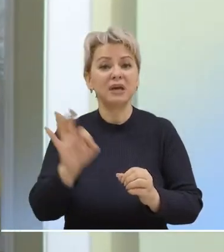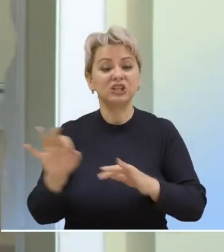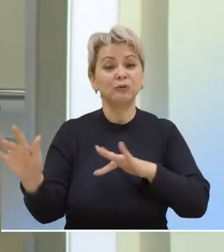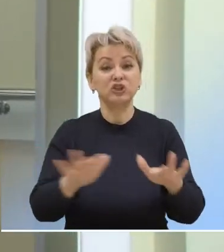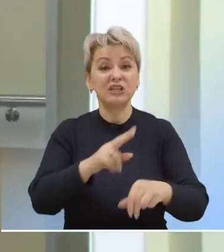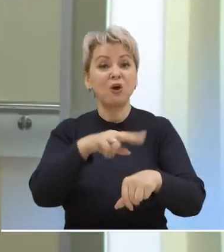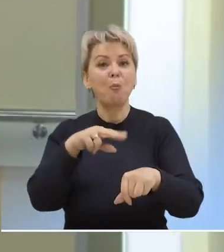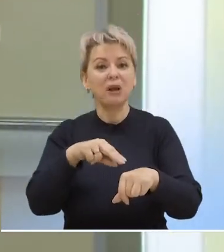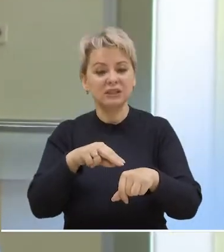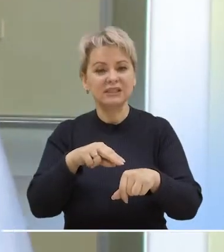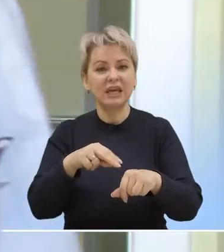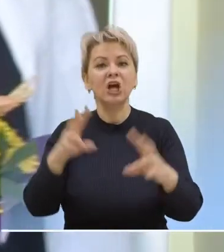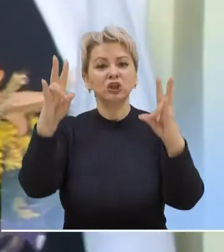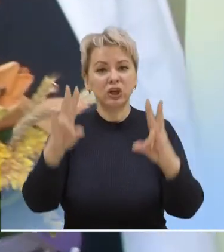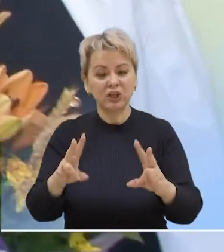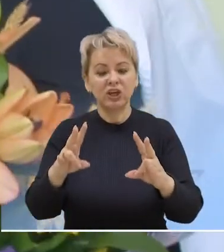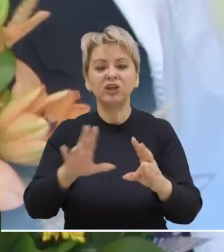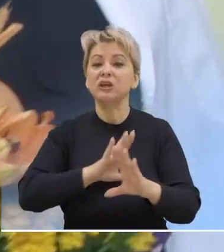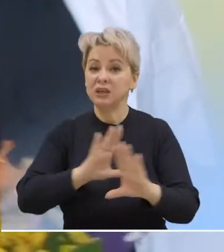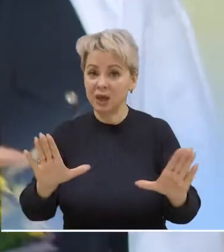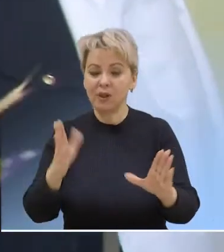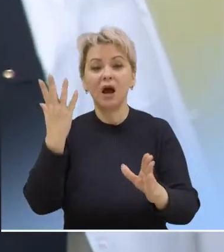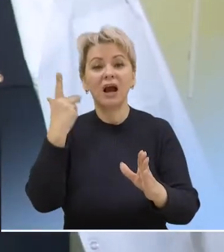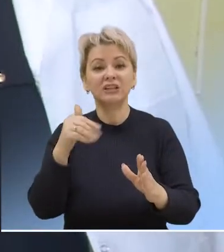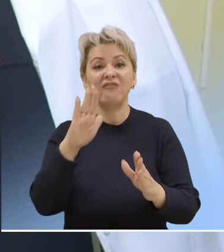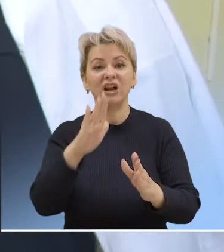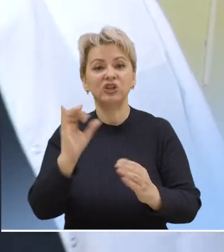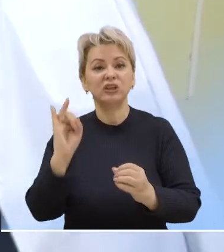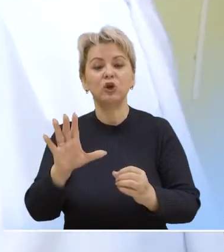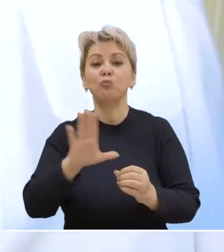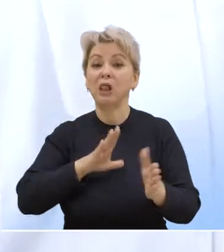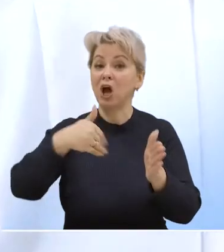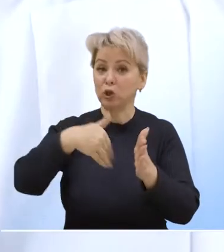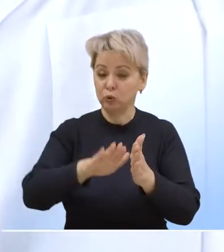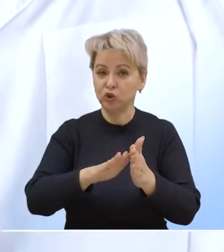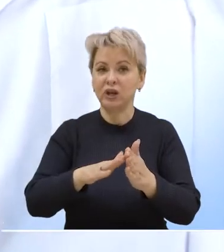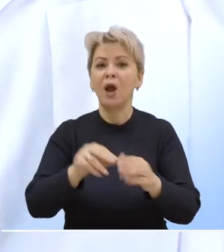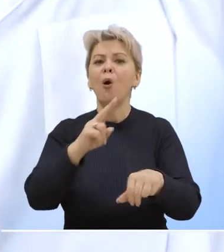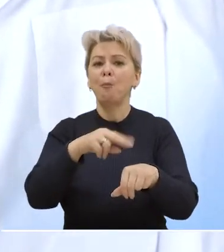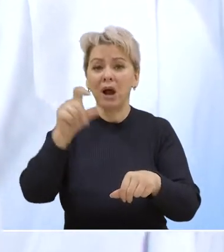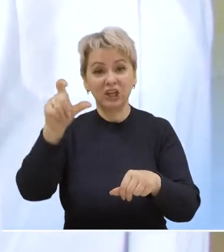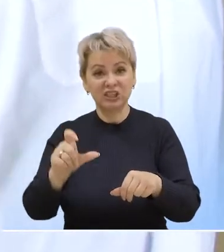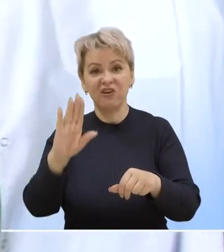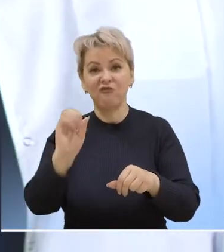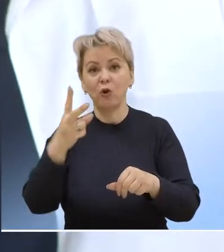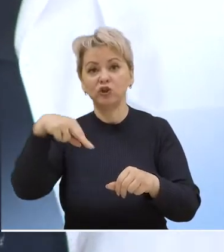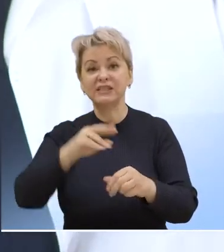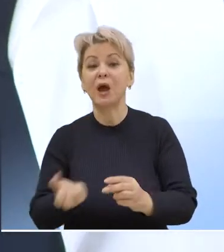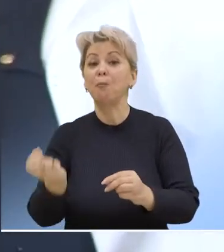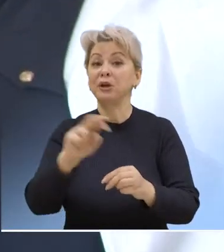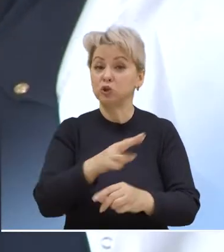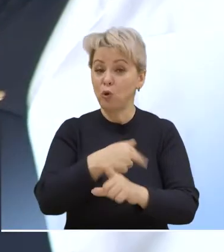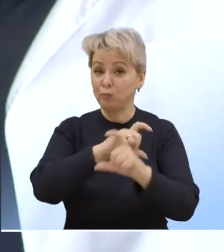оперативным действиям полицейского, трагедии удалось избежать. Когда Валентине Ивановне стало лучше, капитан полиции Волчинский